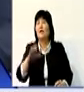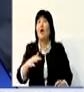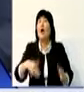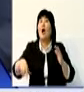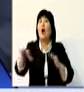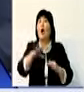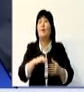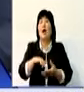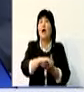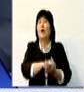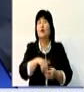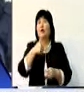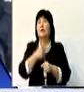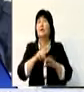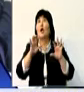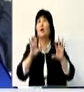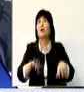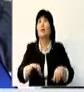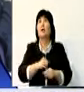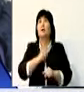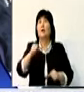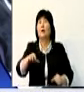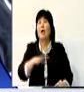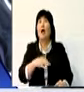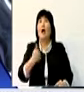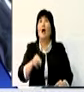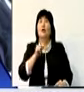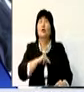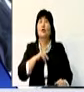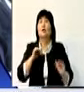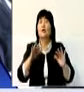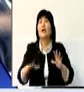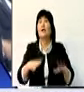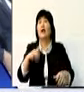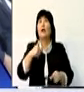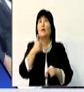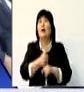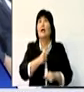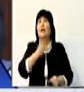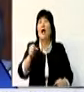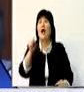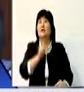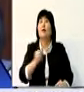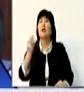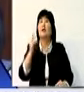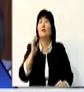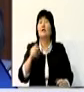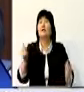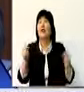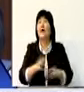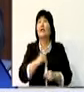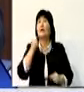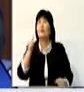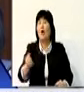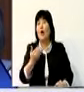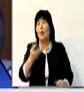аумақтық кәсіподақтар бірлестігінің төрағасы болып тағайындалды. Ал жұмылдыру дайындығы басқармасының басшылығына Асылбек Шаменов лайық деп танылды.